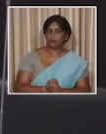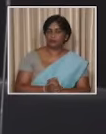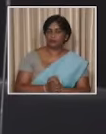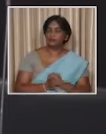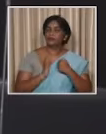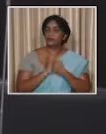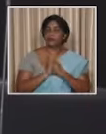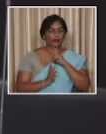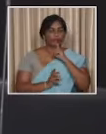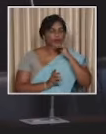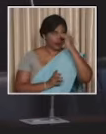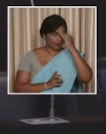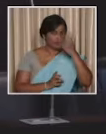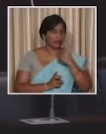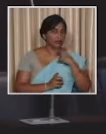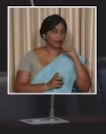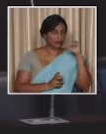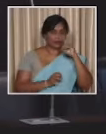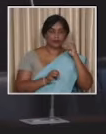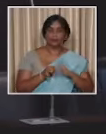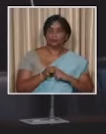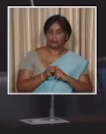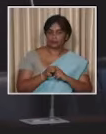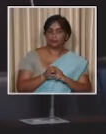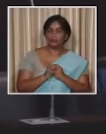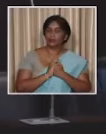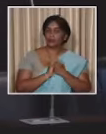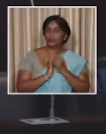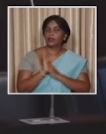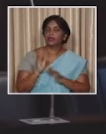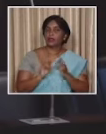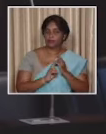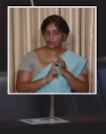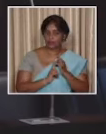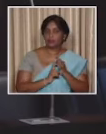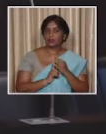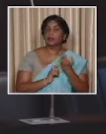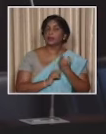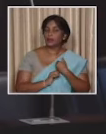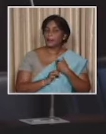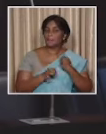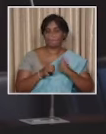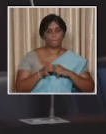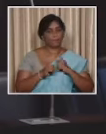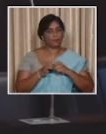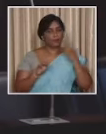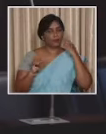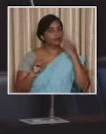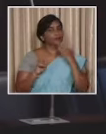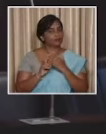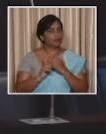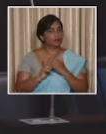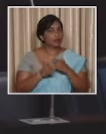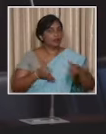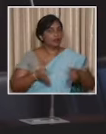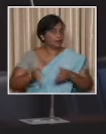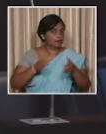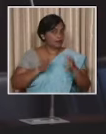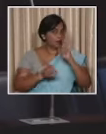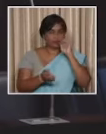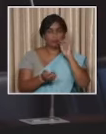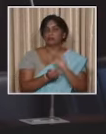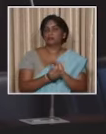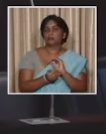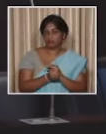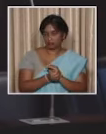Garu katanaage thumeni mage palaweni athuru prashneya garu amethumeni mage prashneya padanam karaganne marga saha arakshawa